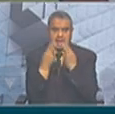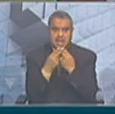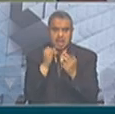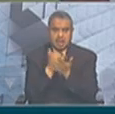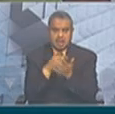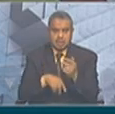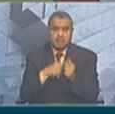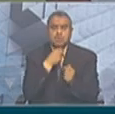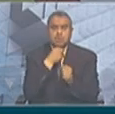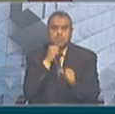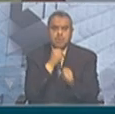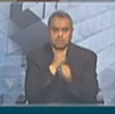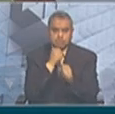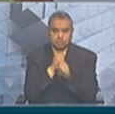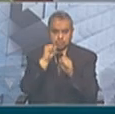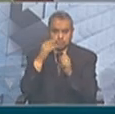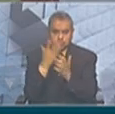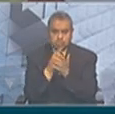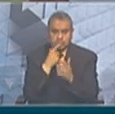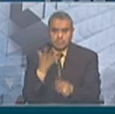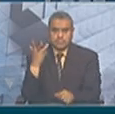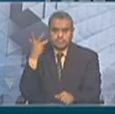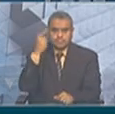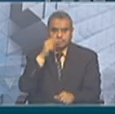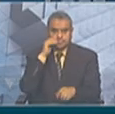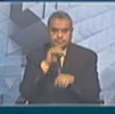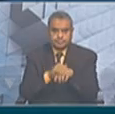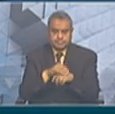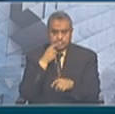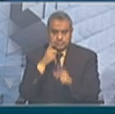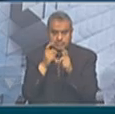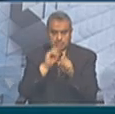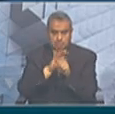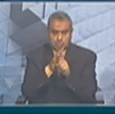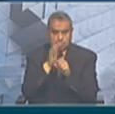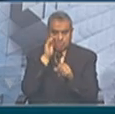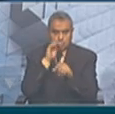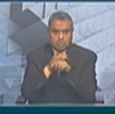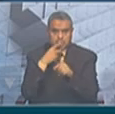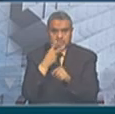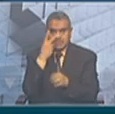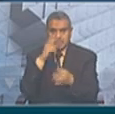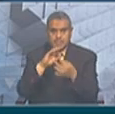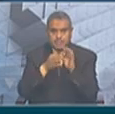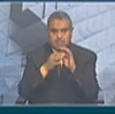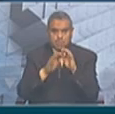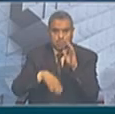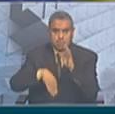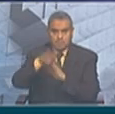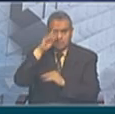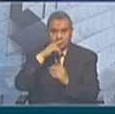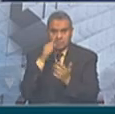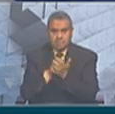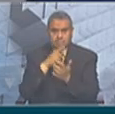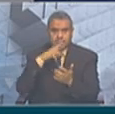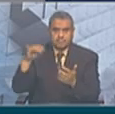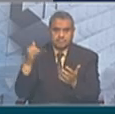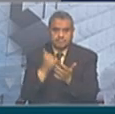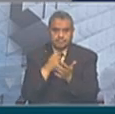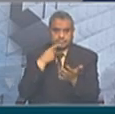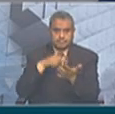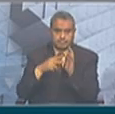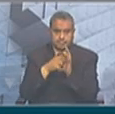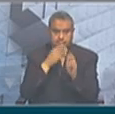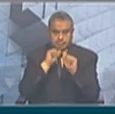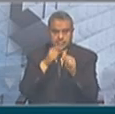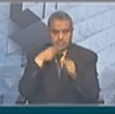الجمعة أن تبلغ حصيلة وفيات كوفيد 19 المليونين في حال عدم القيام بكل